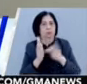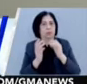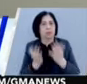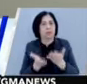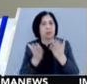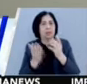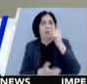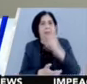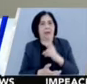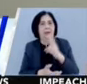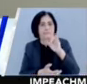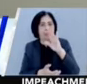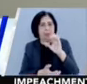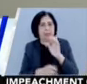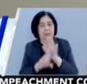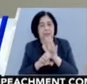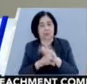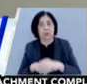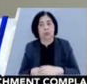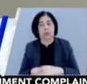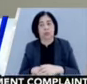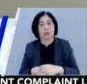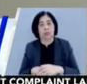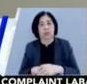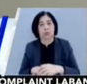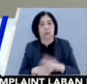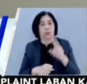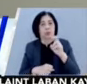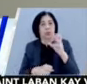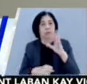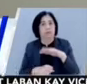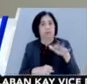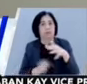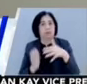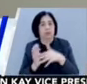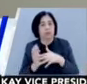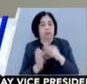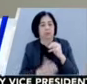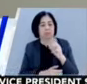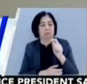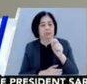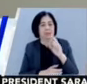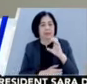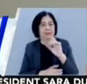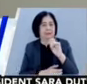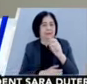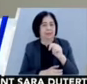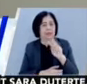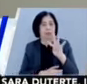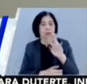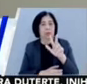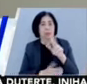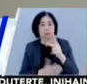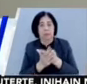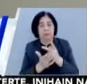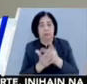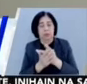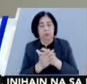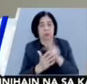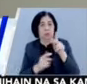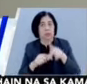rice. For example, yung 255,000 metric tons at 43 pesos per kilo,